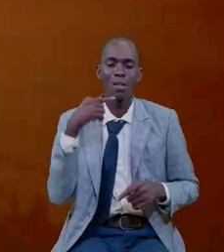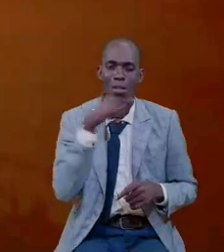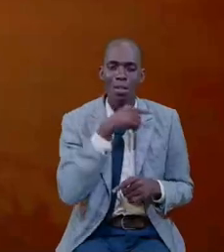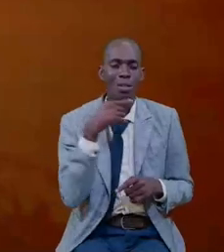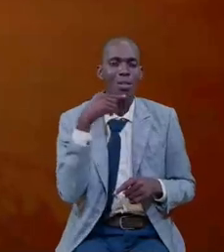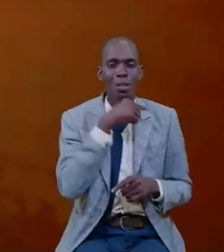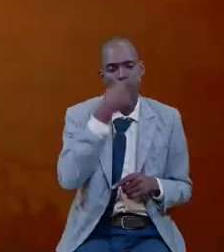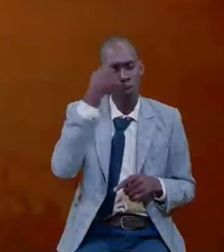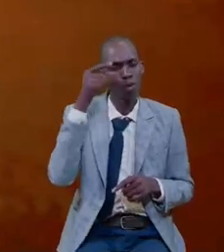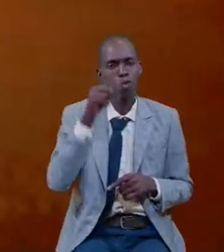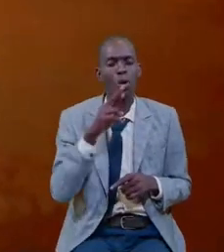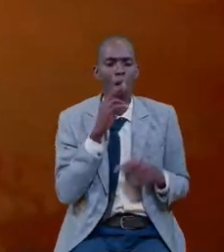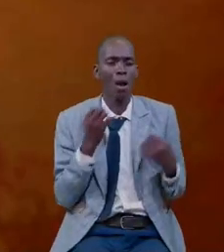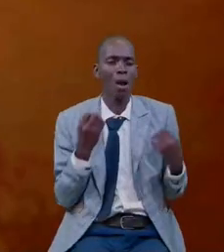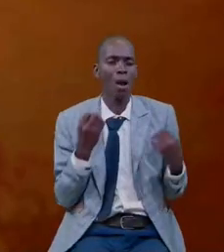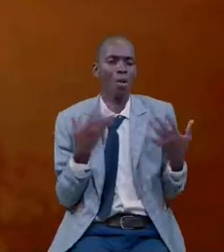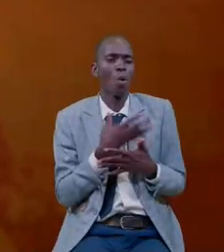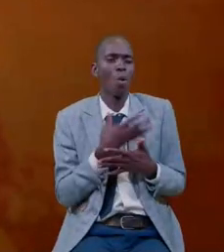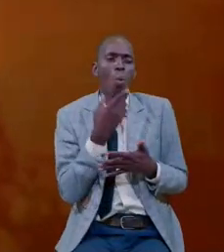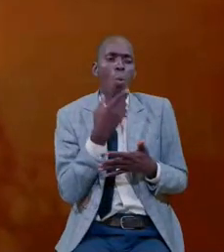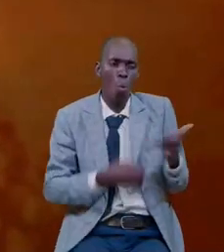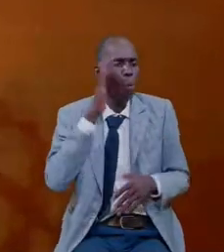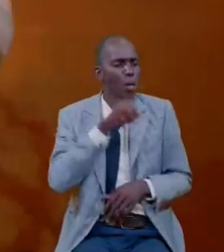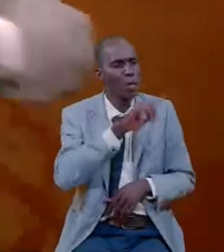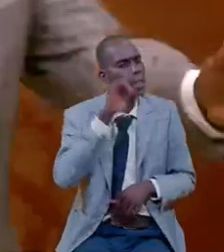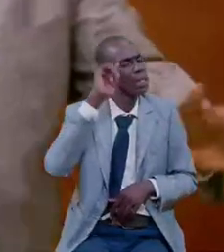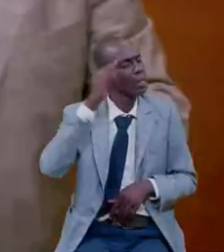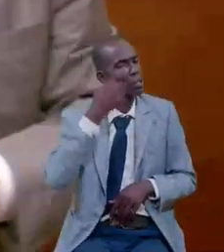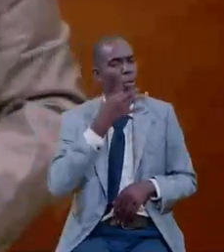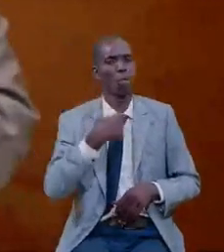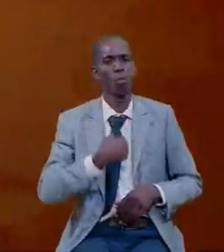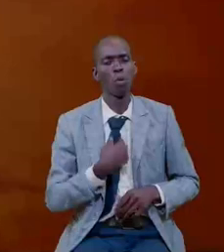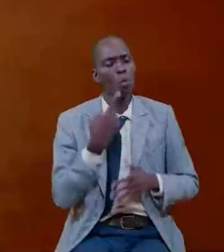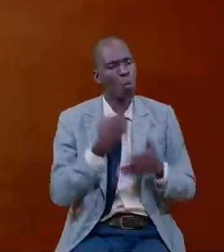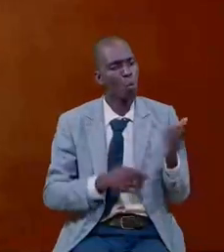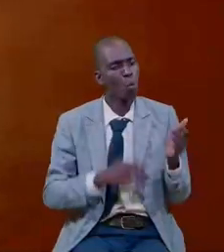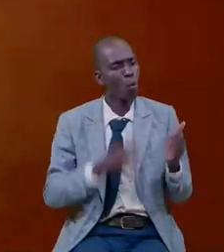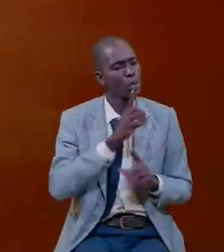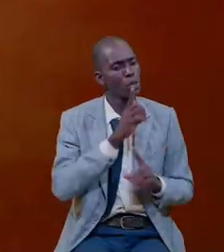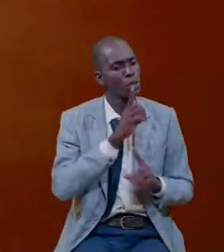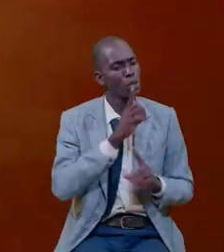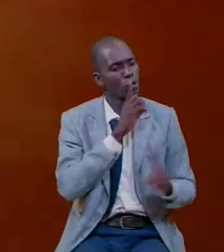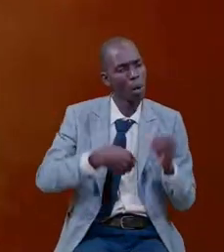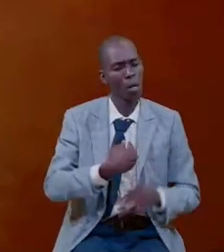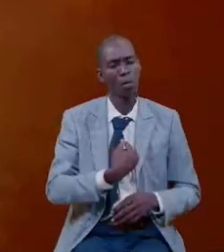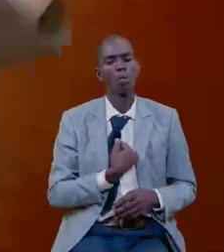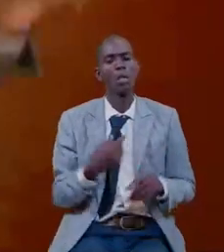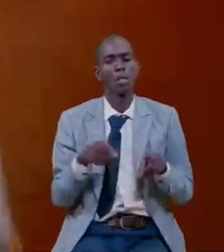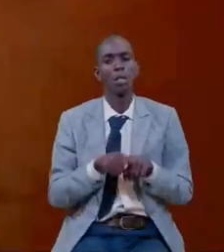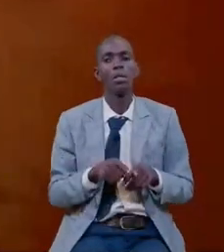chaque fois peur de ce qu'ils vont penser, ce qu'ils vont dire de vous. Et à cause de cela, vous